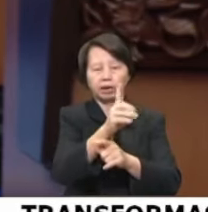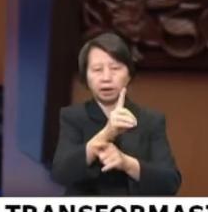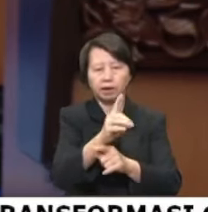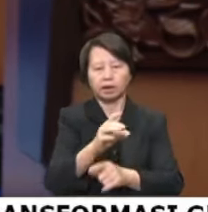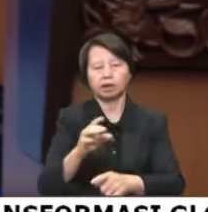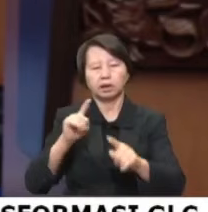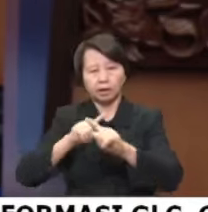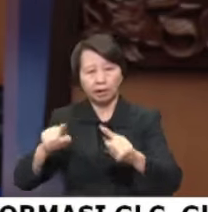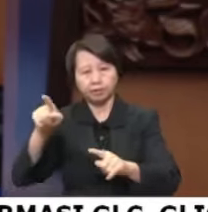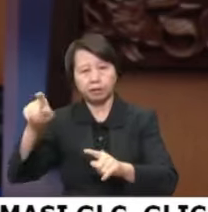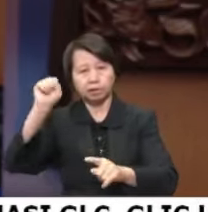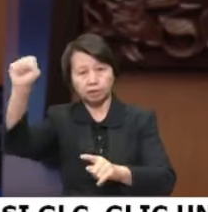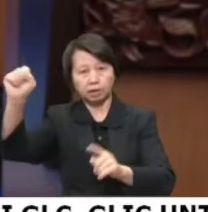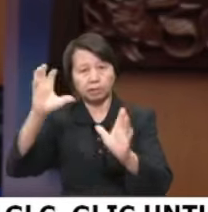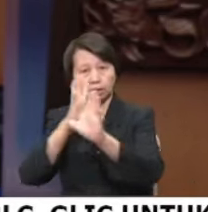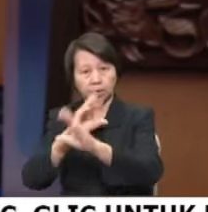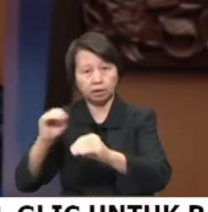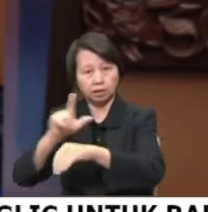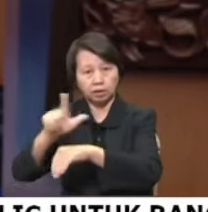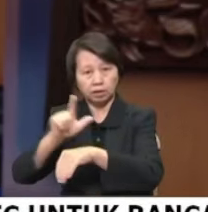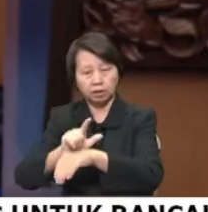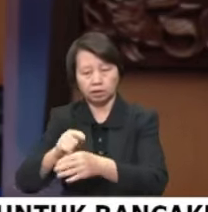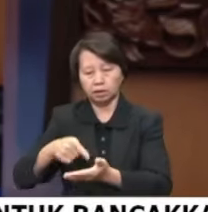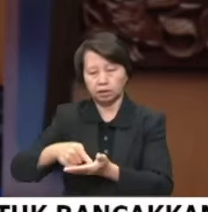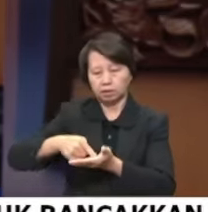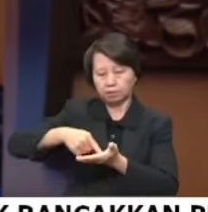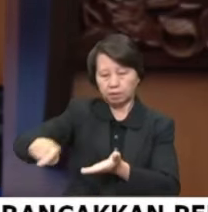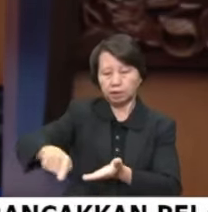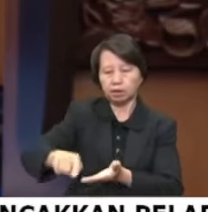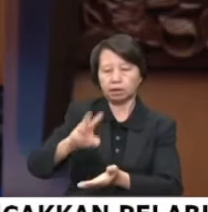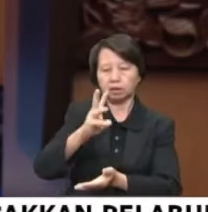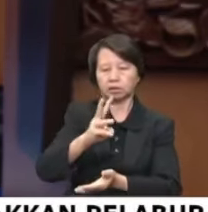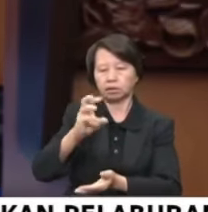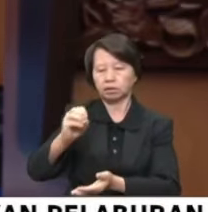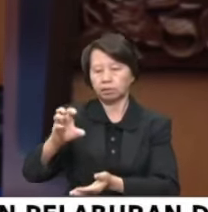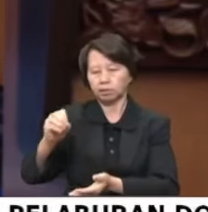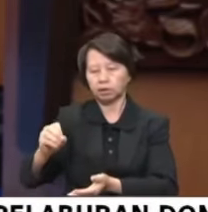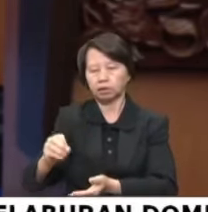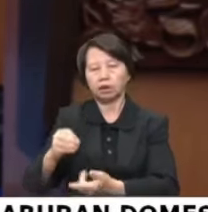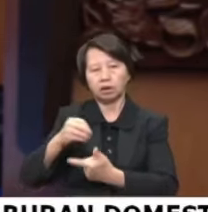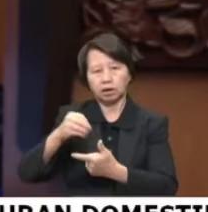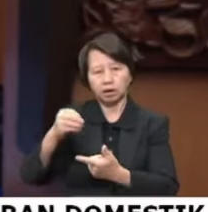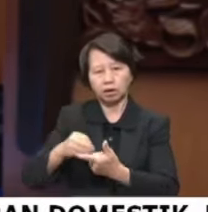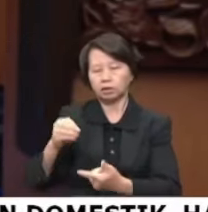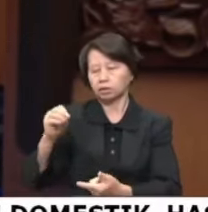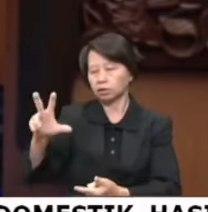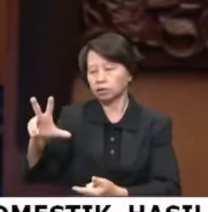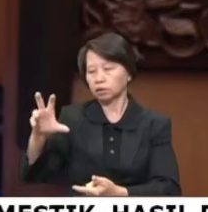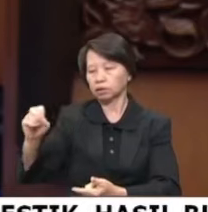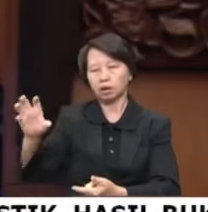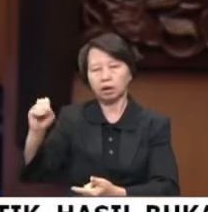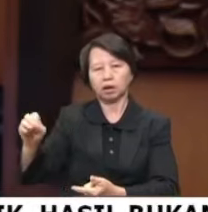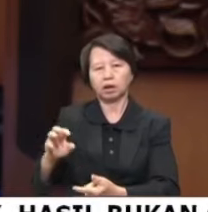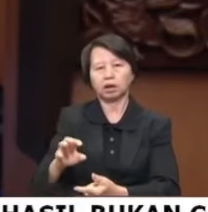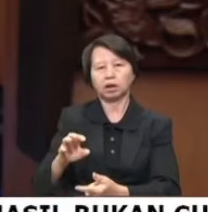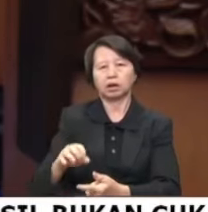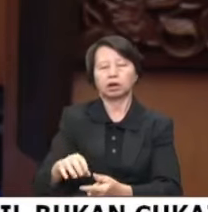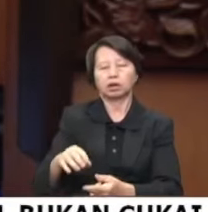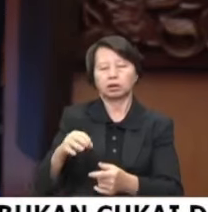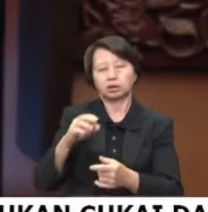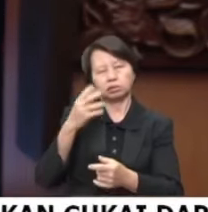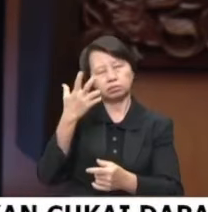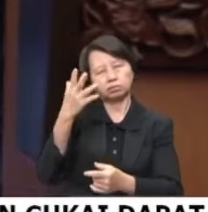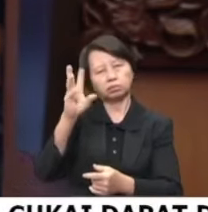wilayah Persekutuan Labuan, bayaran RM600 dan RM300 dua kali setahun mengikut kategori melalui pengkreditan ke akaun